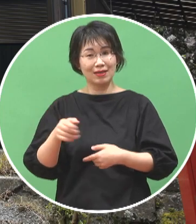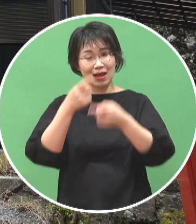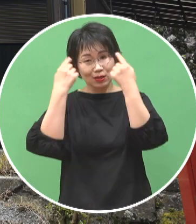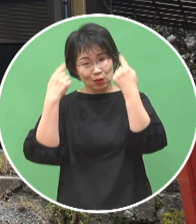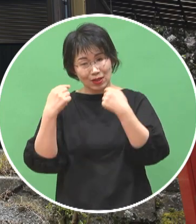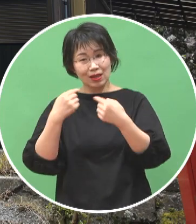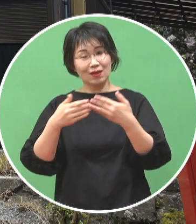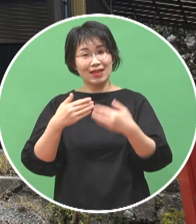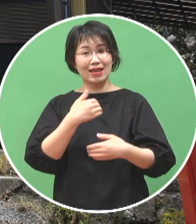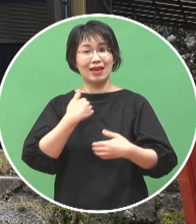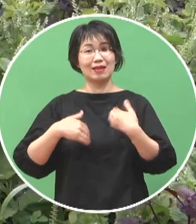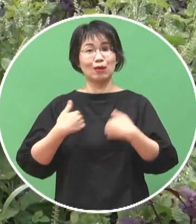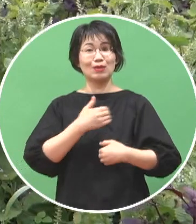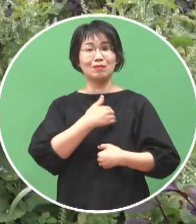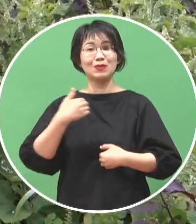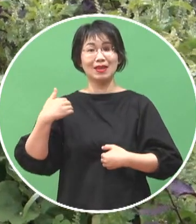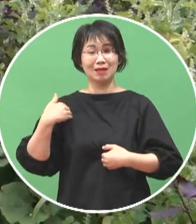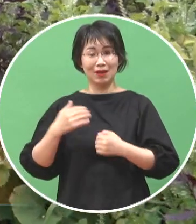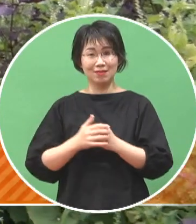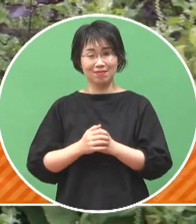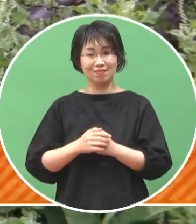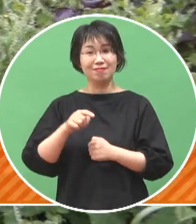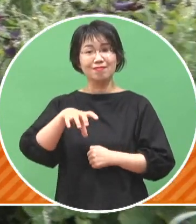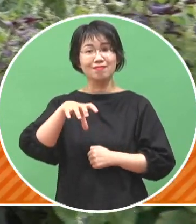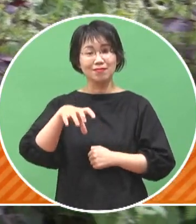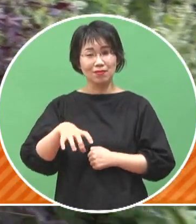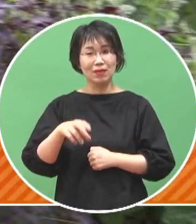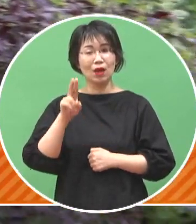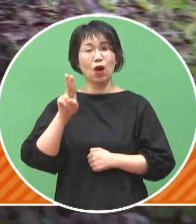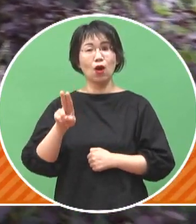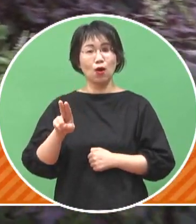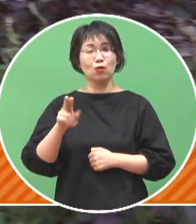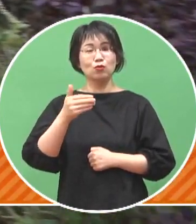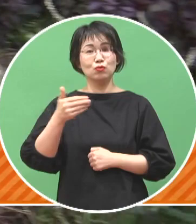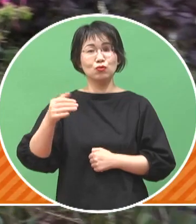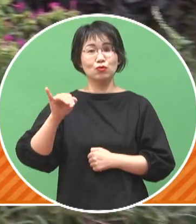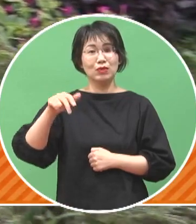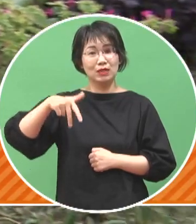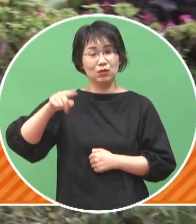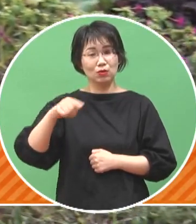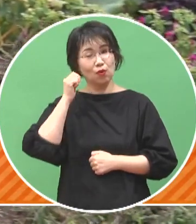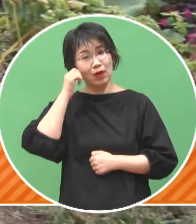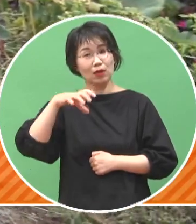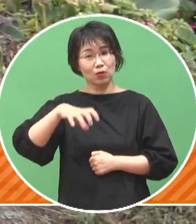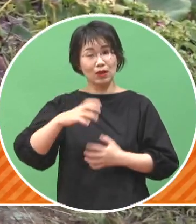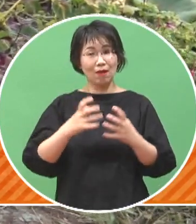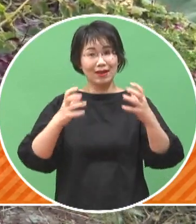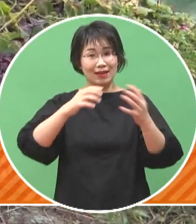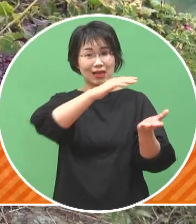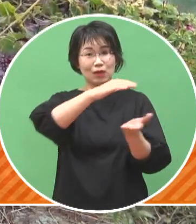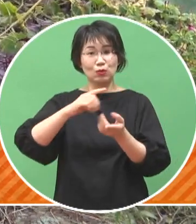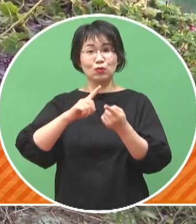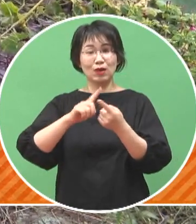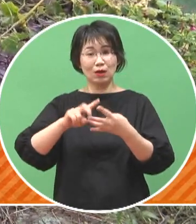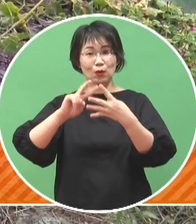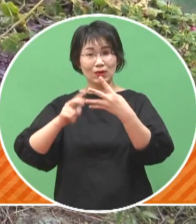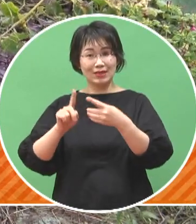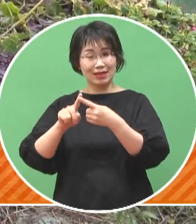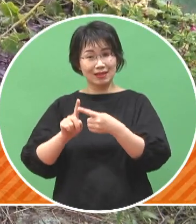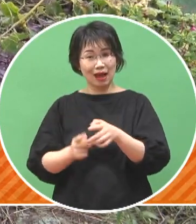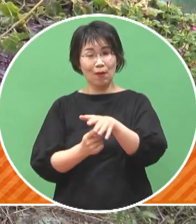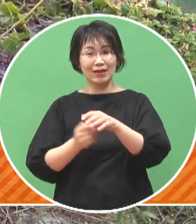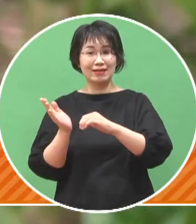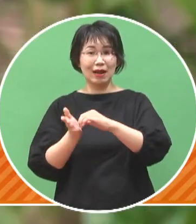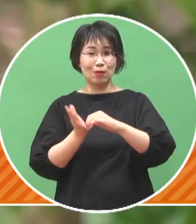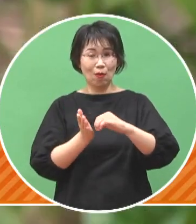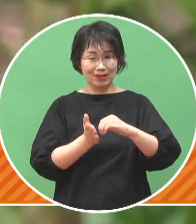ことができます。ここうぐいすの宿では野菜の収穫と季節の田舎料理